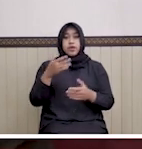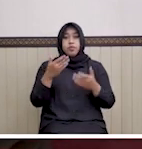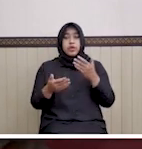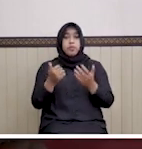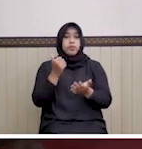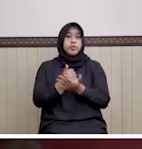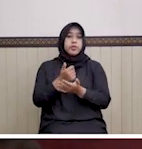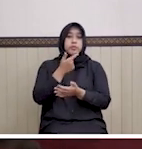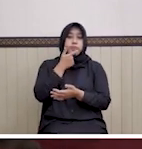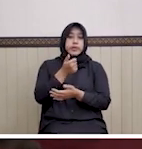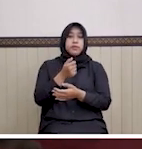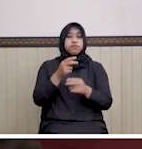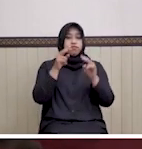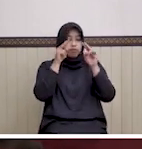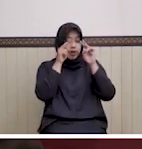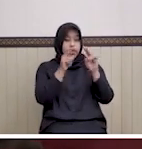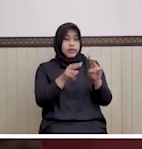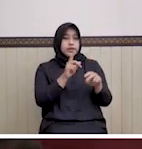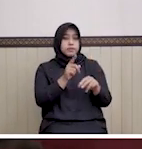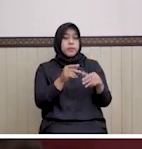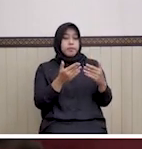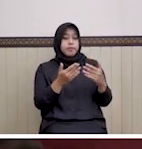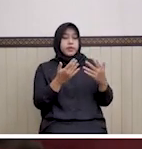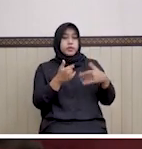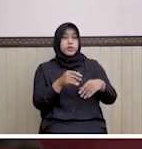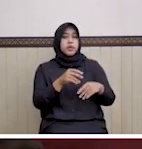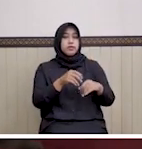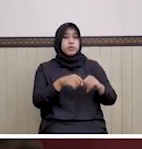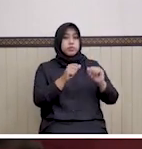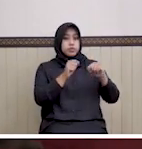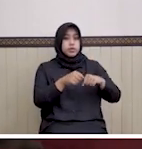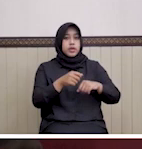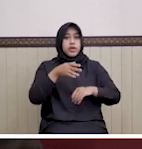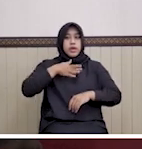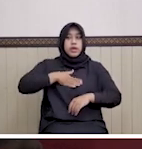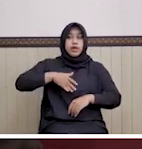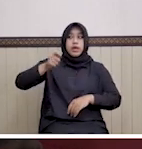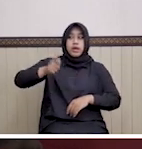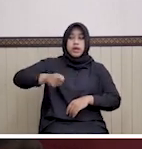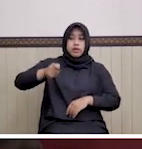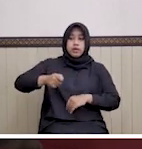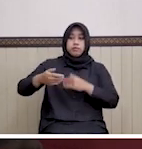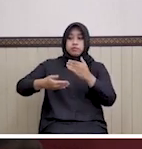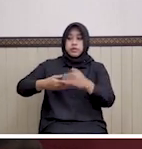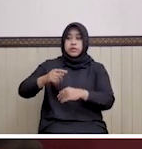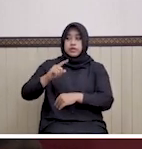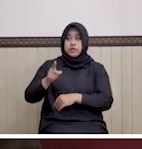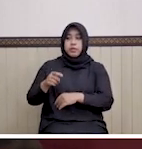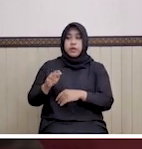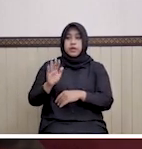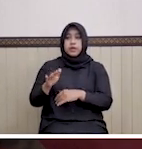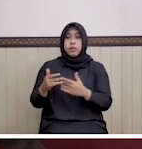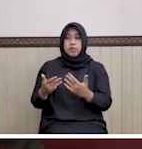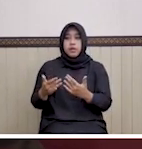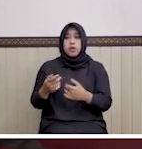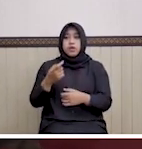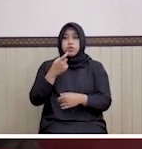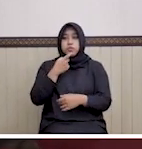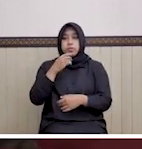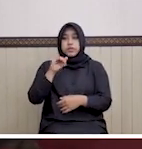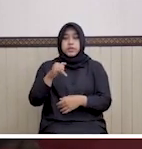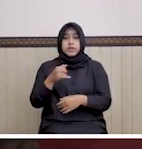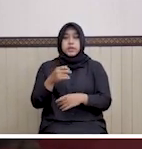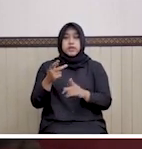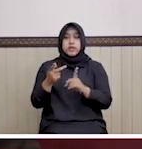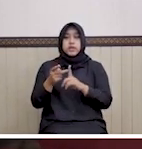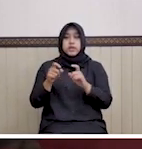penting menjadi perhatian karena sudah diputus oleh Hakim jangan sampai ini nanti kemudian hanya menjadi